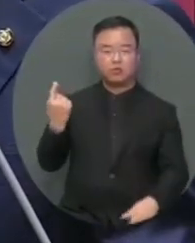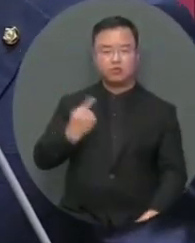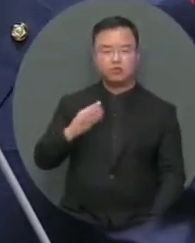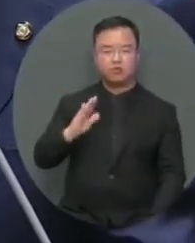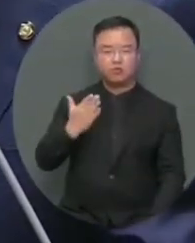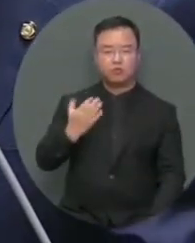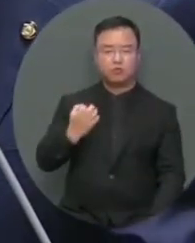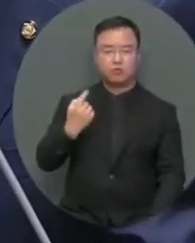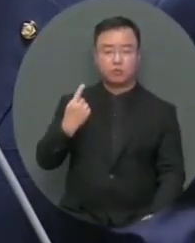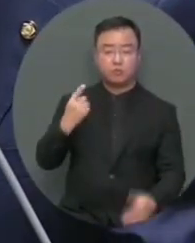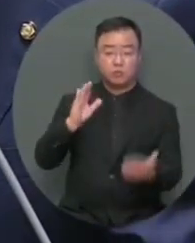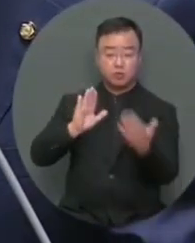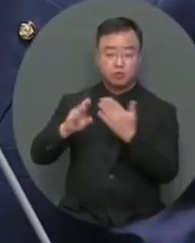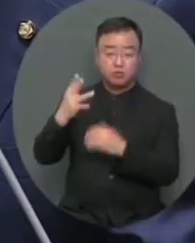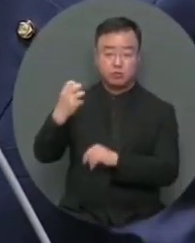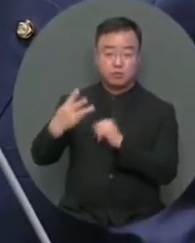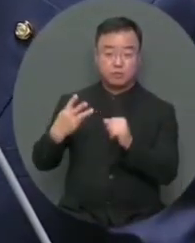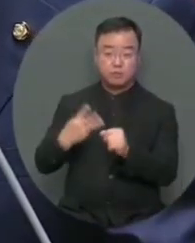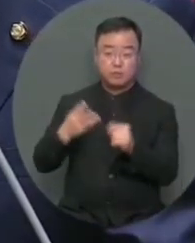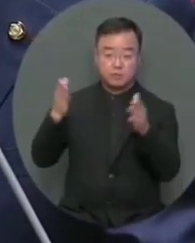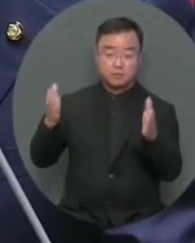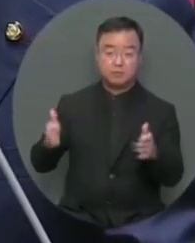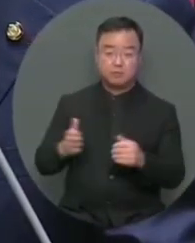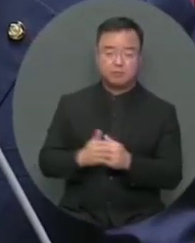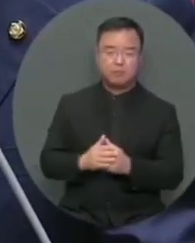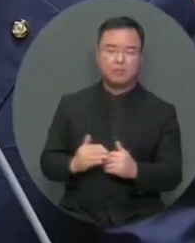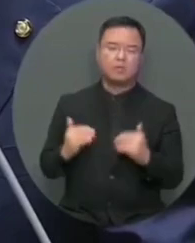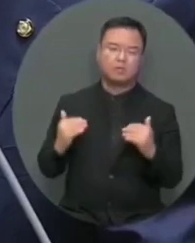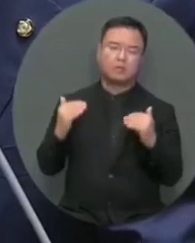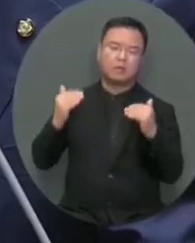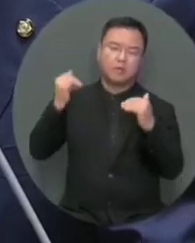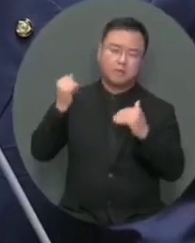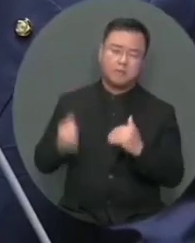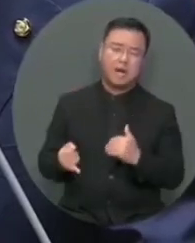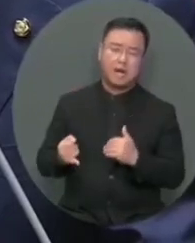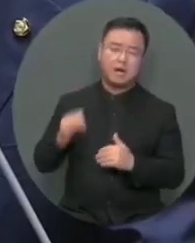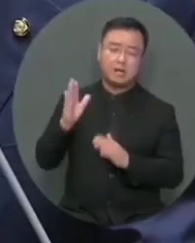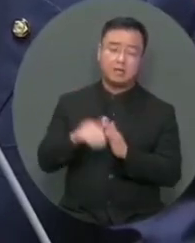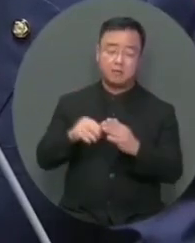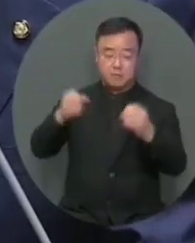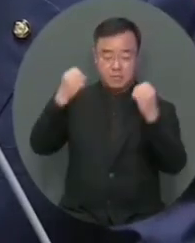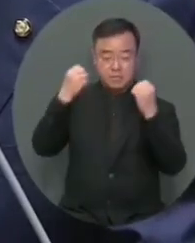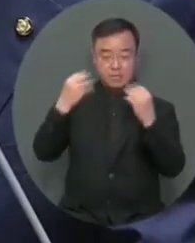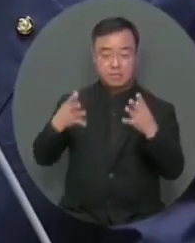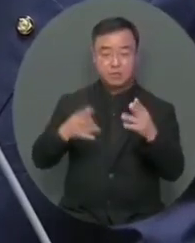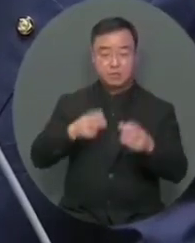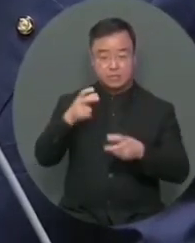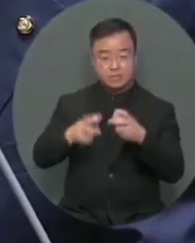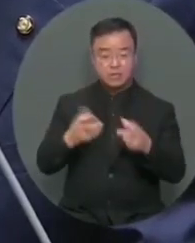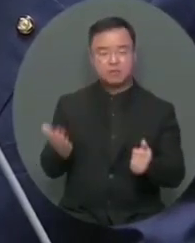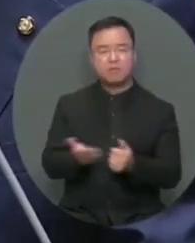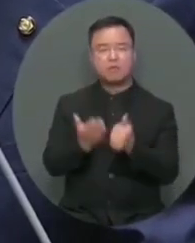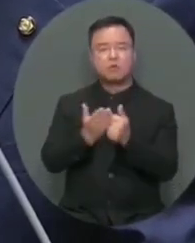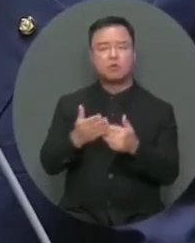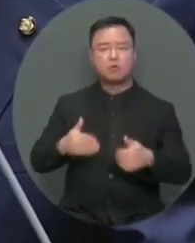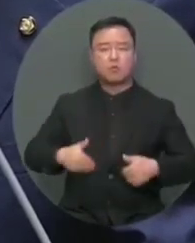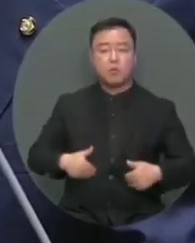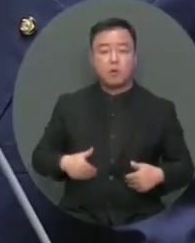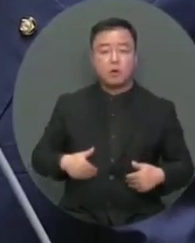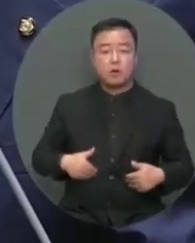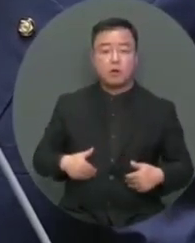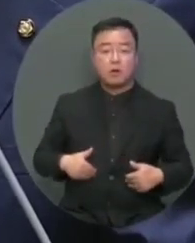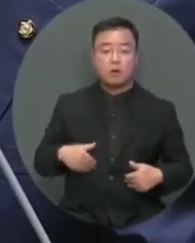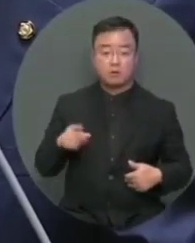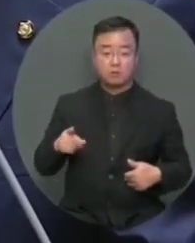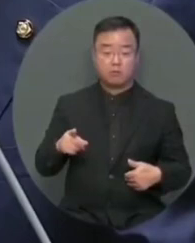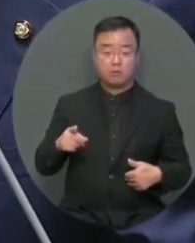만에 일어난 일인데 저성장 시대에 새로운 먹거리를 찾아도 모자랄 판에 R&D 예산을 이렇게